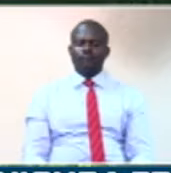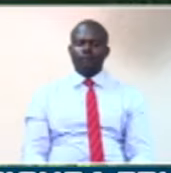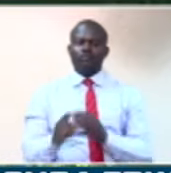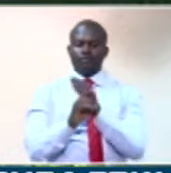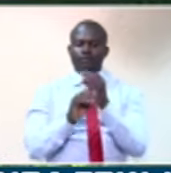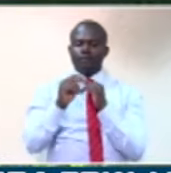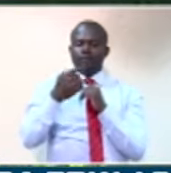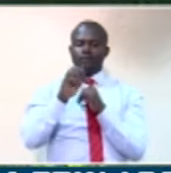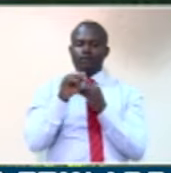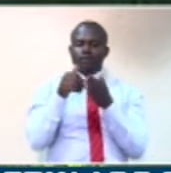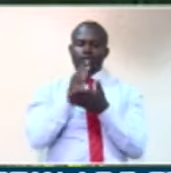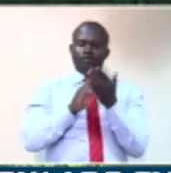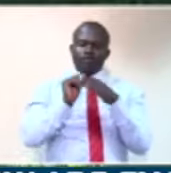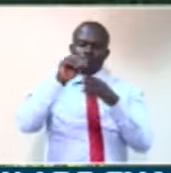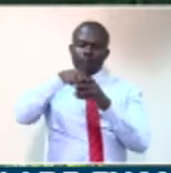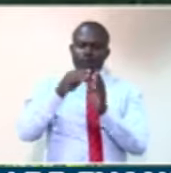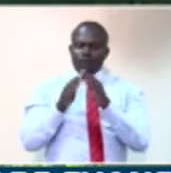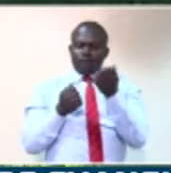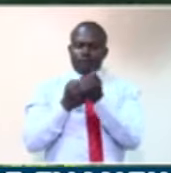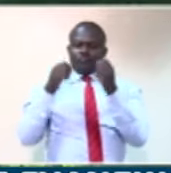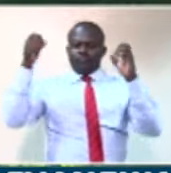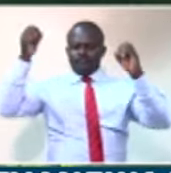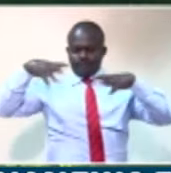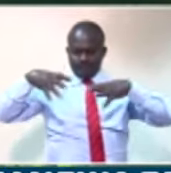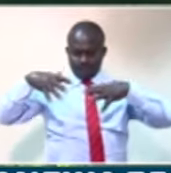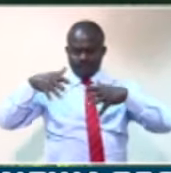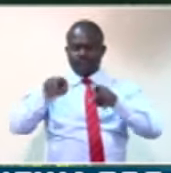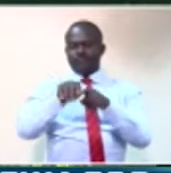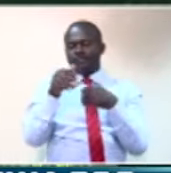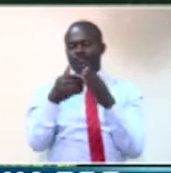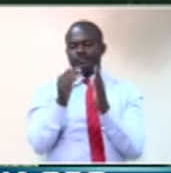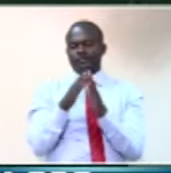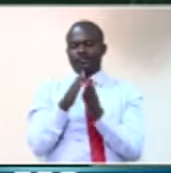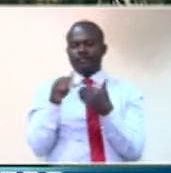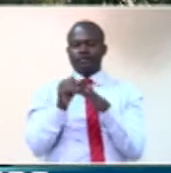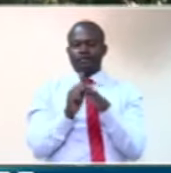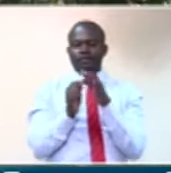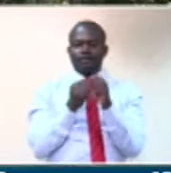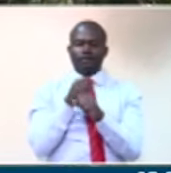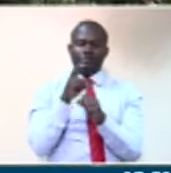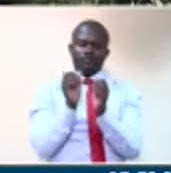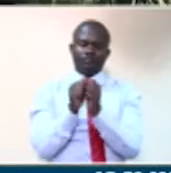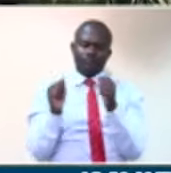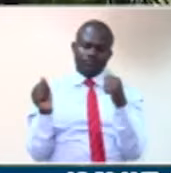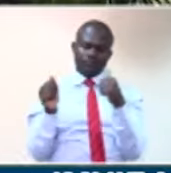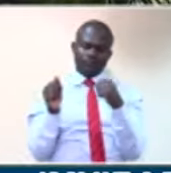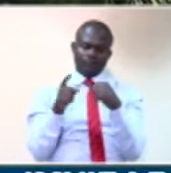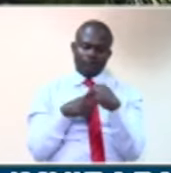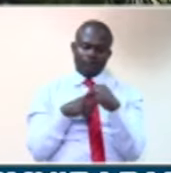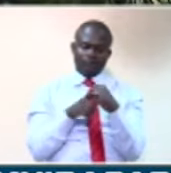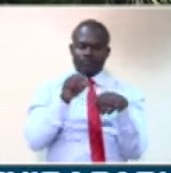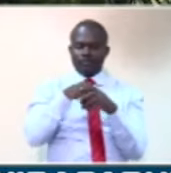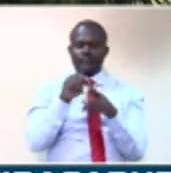Akarere ka Nyagatare ni kamwe mu twashyizwe mu mijyi yunganira Kigali, kimwe n'indi mijyi kuva muri 2016. Uyu mujyi utuwe